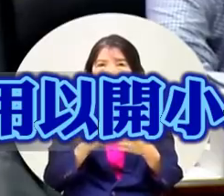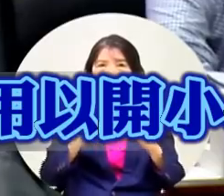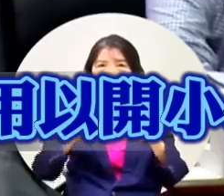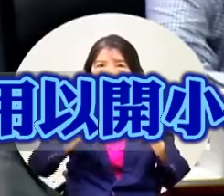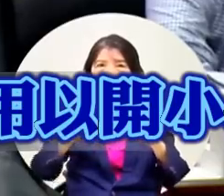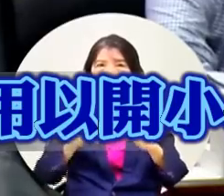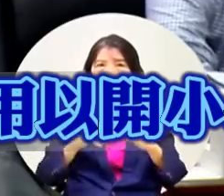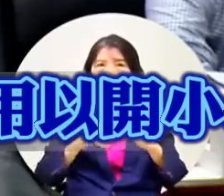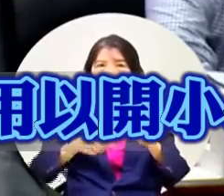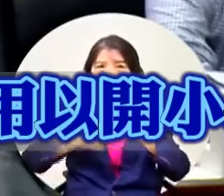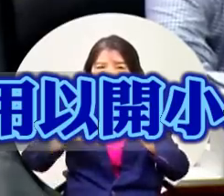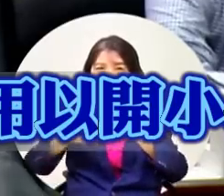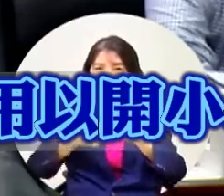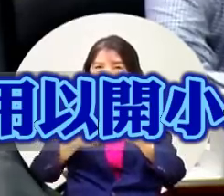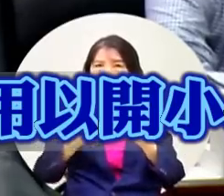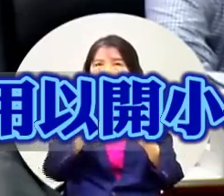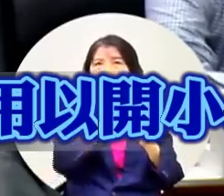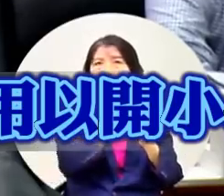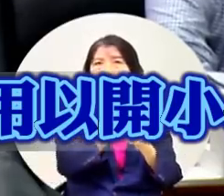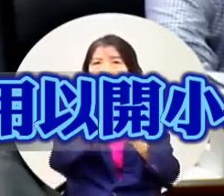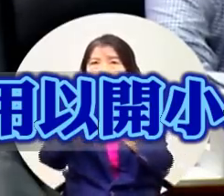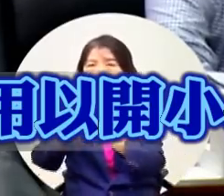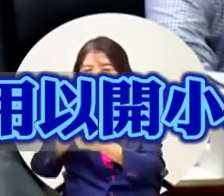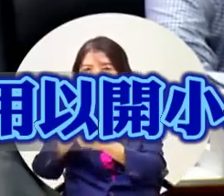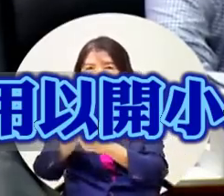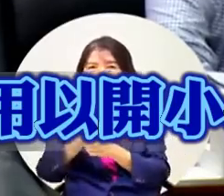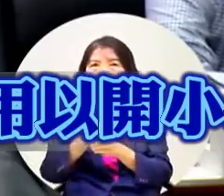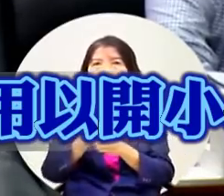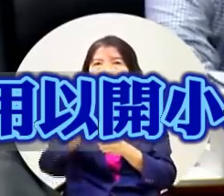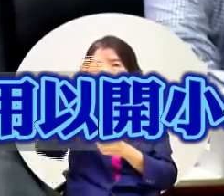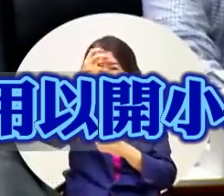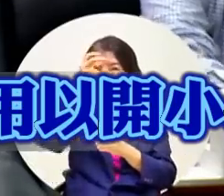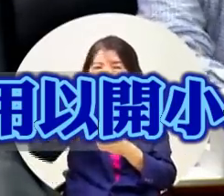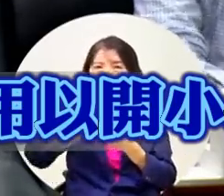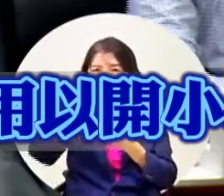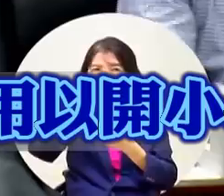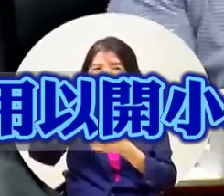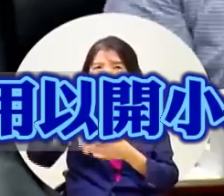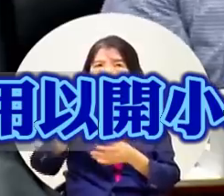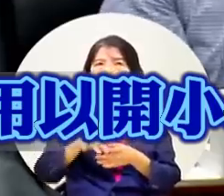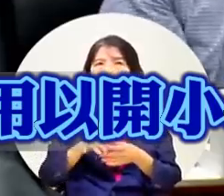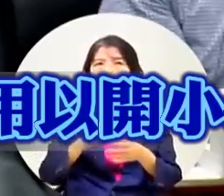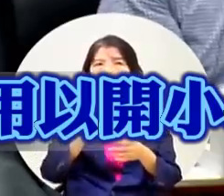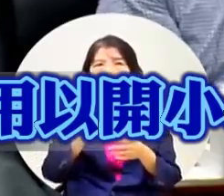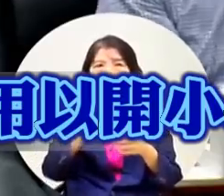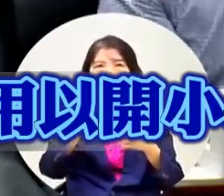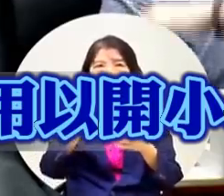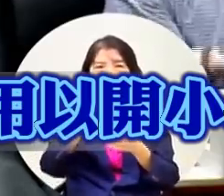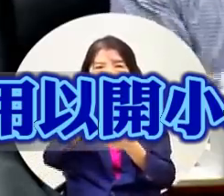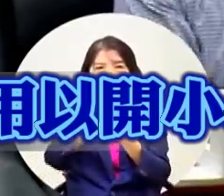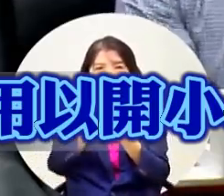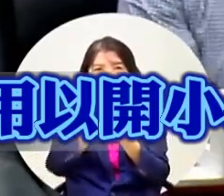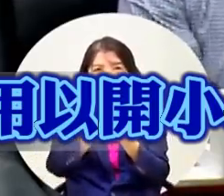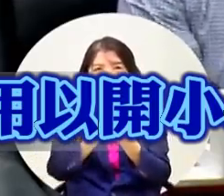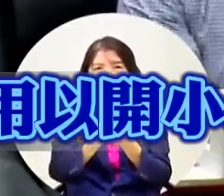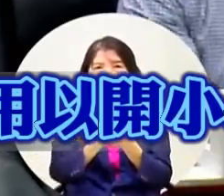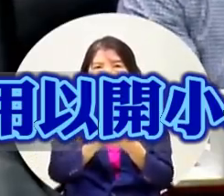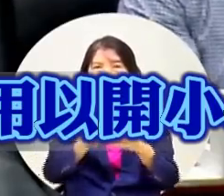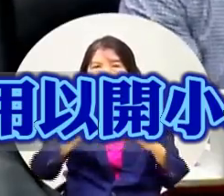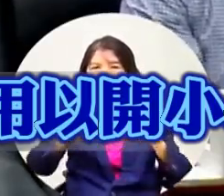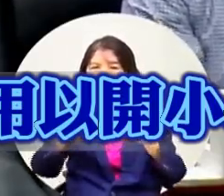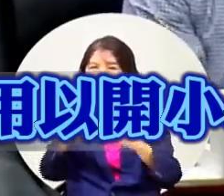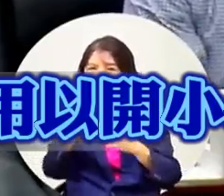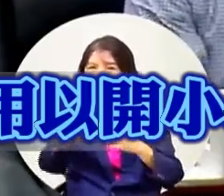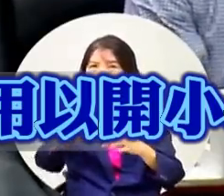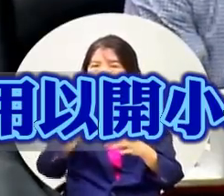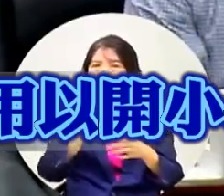窃，带着监视器去派出所报案，因为这样数据需要美化。所以说基层的员警呢，他们很